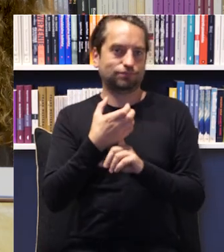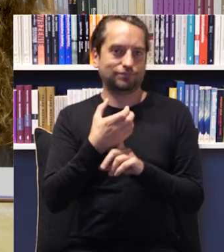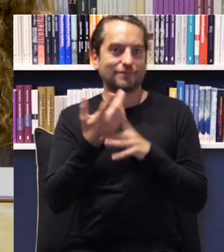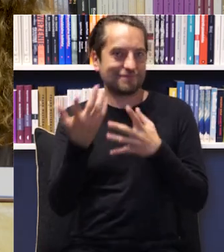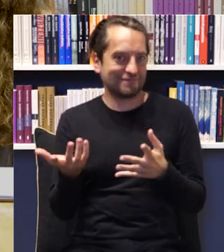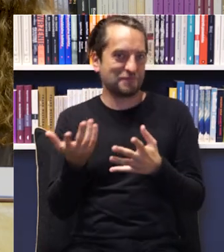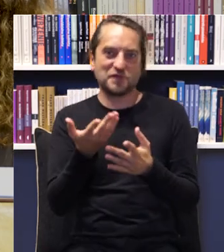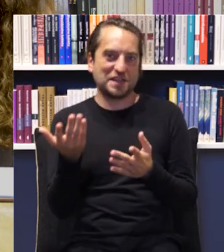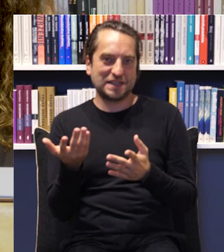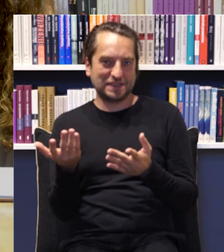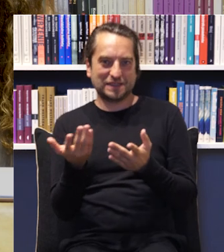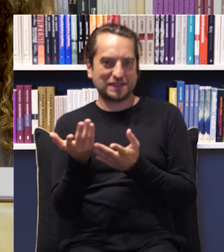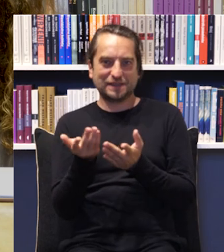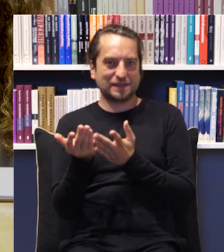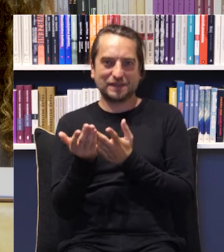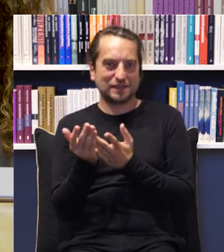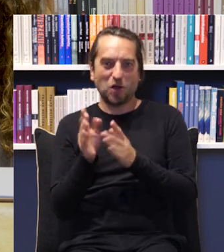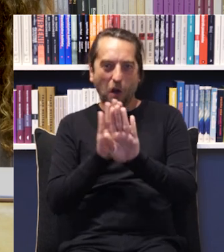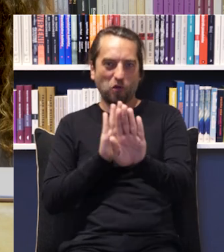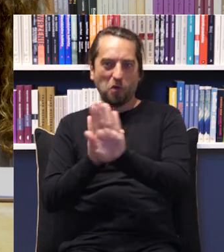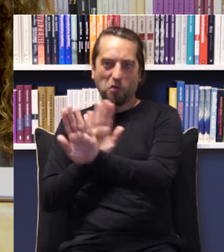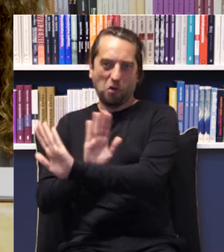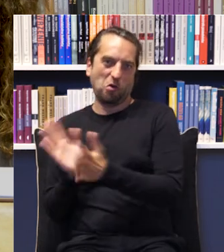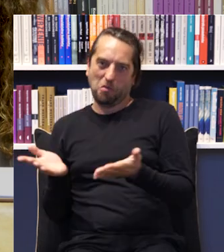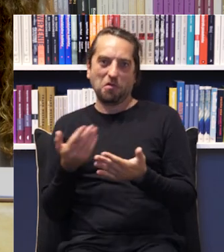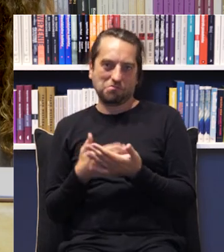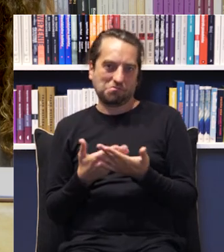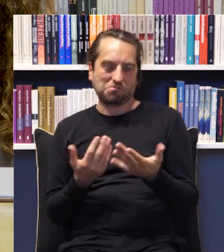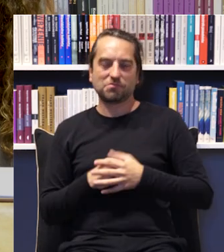wszystkich tych rzeczach nadal dostaje